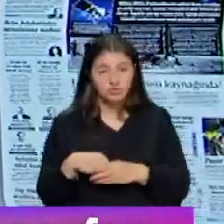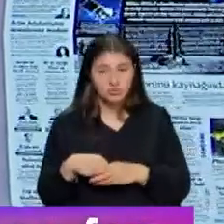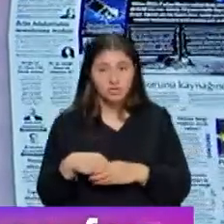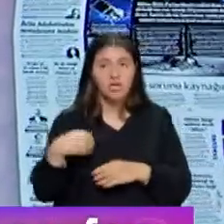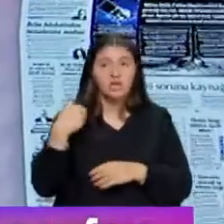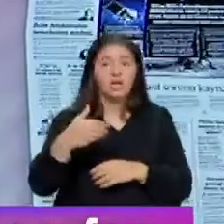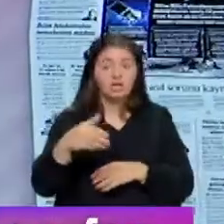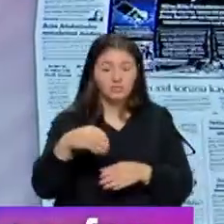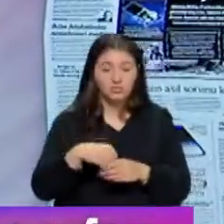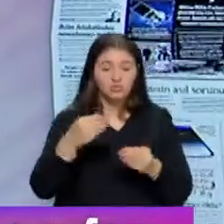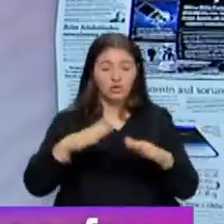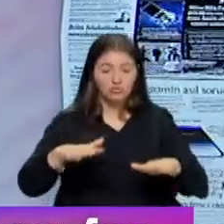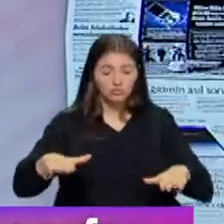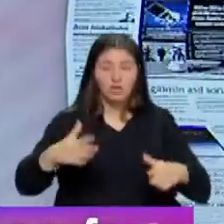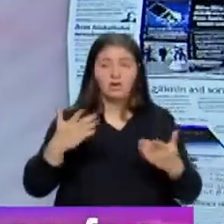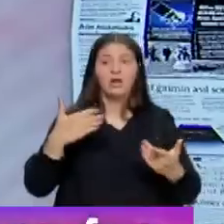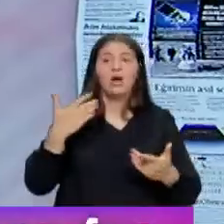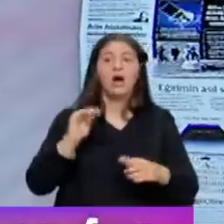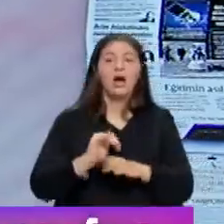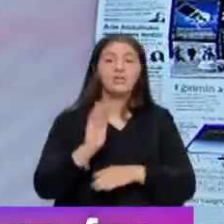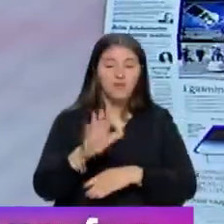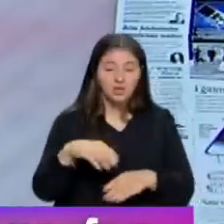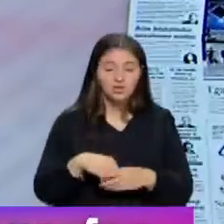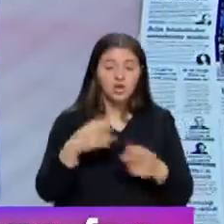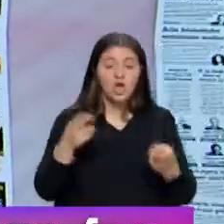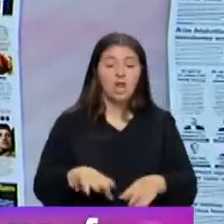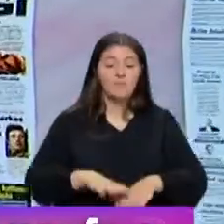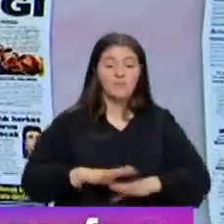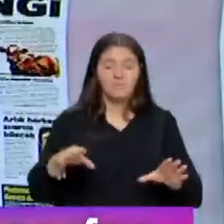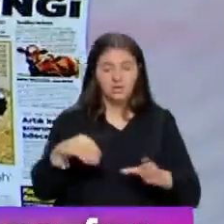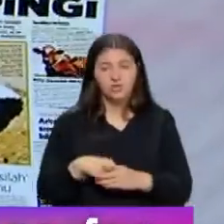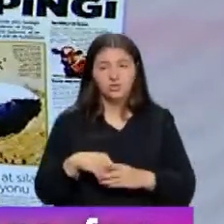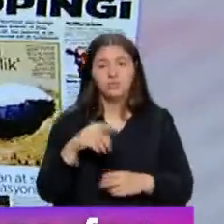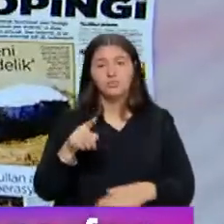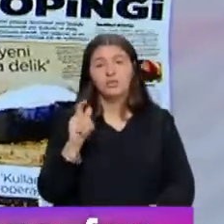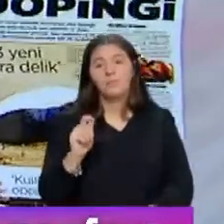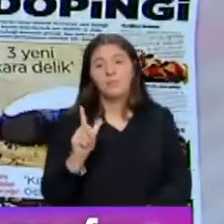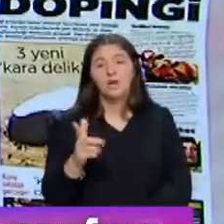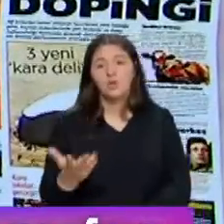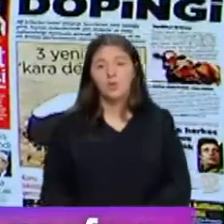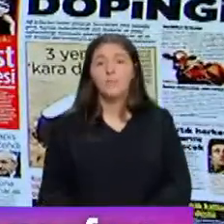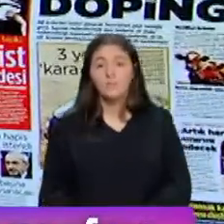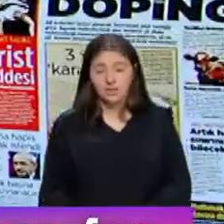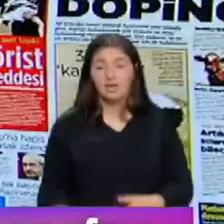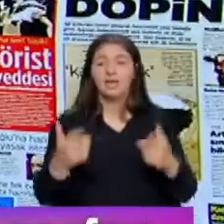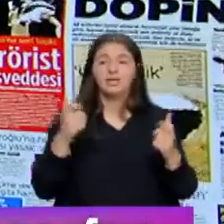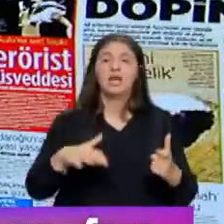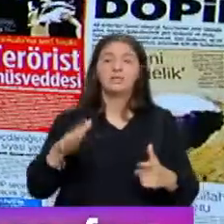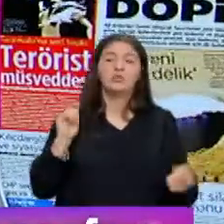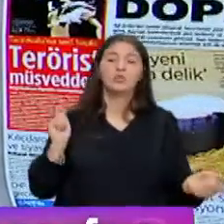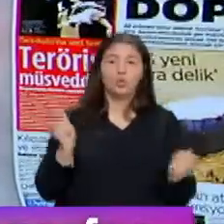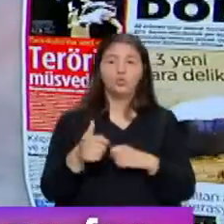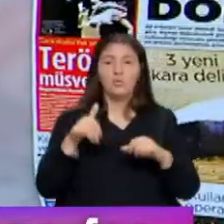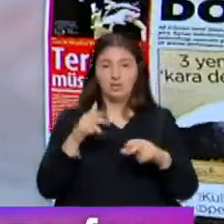geleceğimiz için Çocuklarımız için hayatta kalmak için ölmemek için bunu yapmamız gerekiyor Peki kentsel dönüşüm